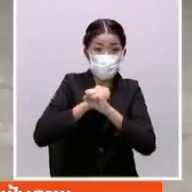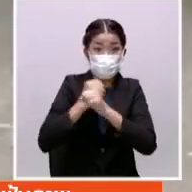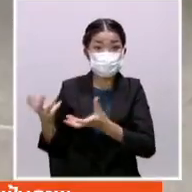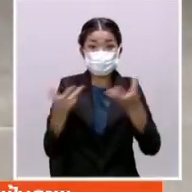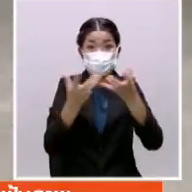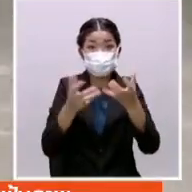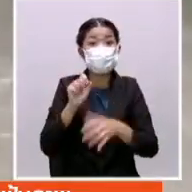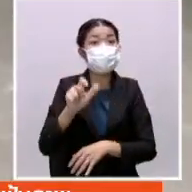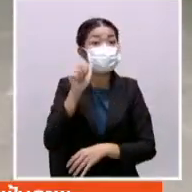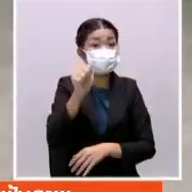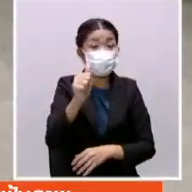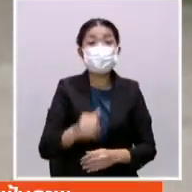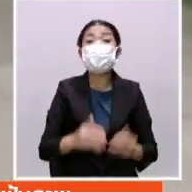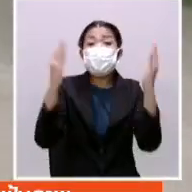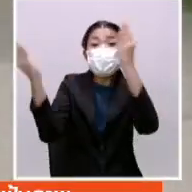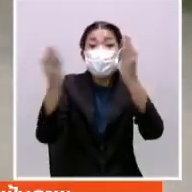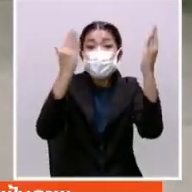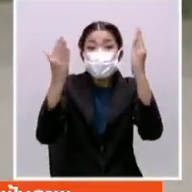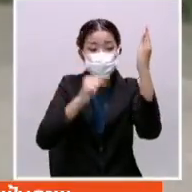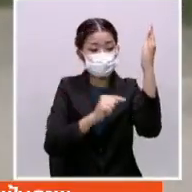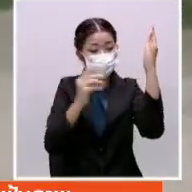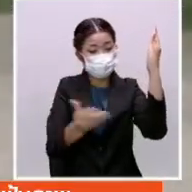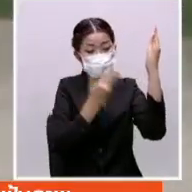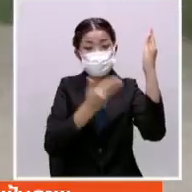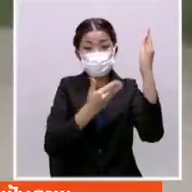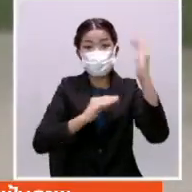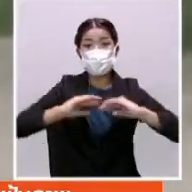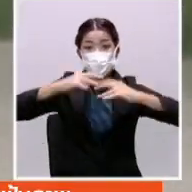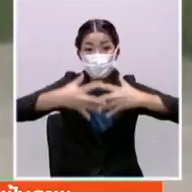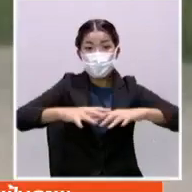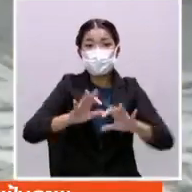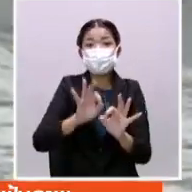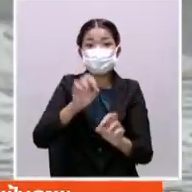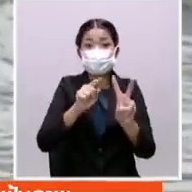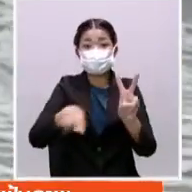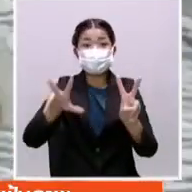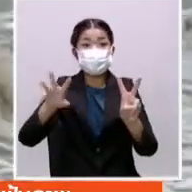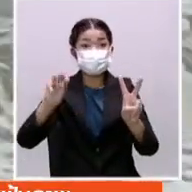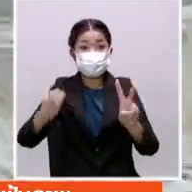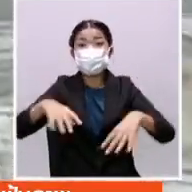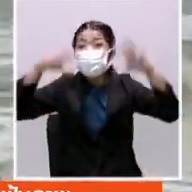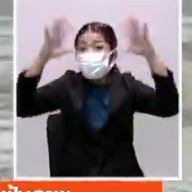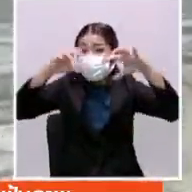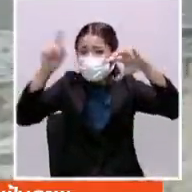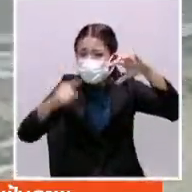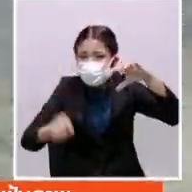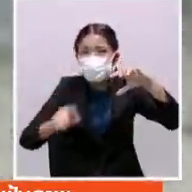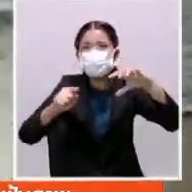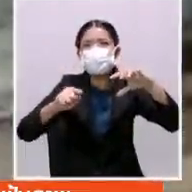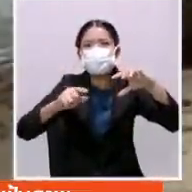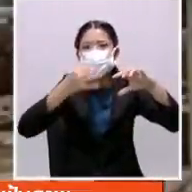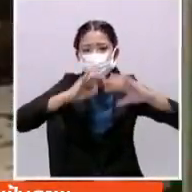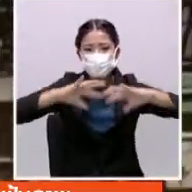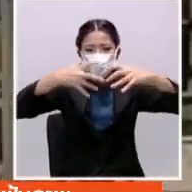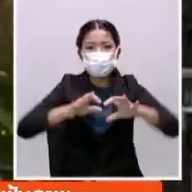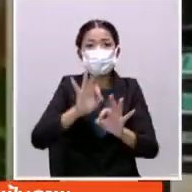ได้ทันนั่นเองส่วนคลื่นลมบริเวณทะเลอันดามันตอนบนมีคลื่นสูง 2-3 เมตรบ บริเวณที่มีฝนฟ้าคะนองคลื่นก็จะสูงขึ้นไปอีกนะครับก